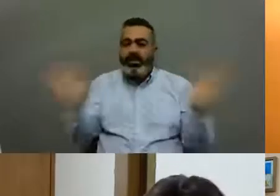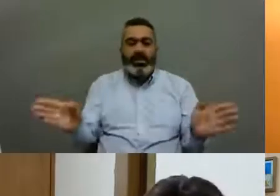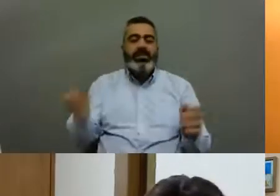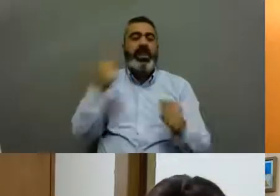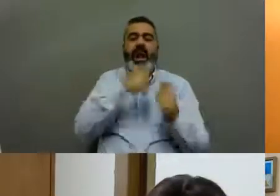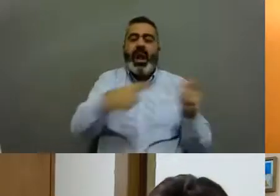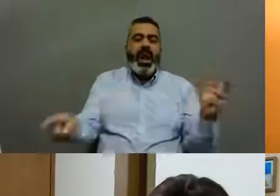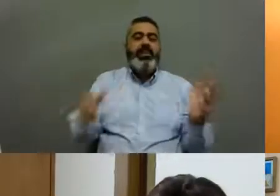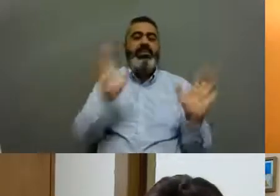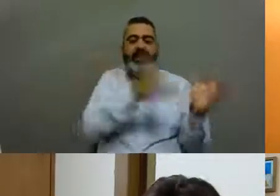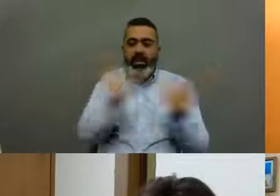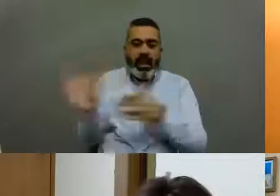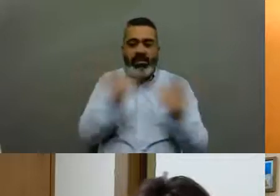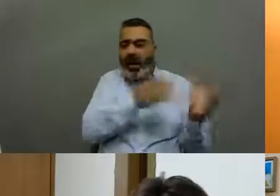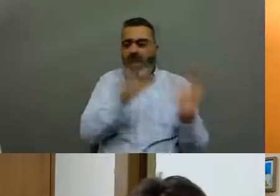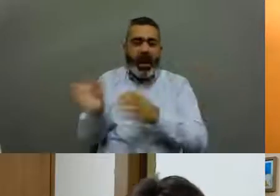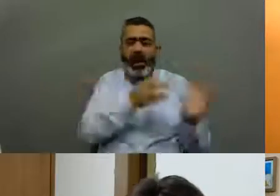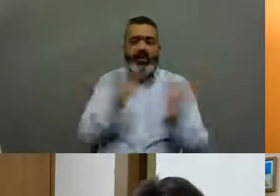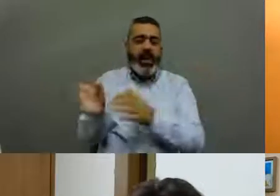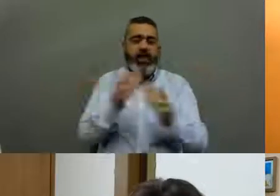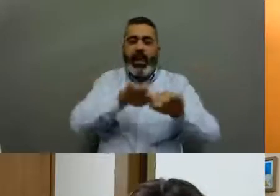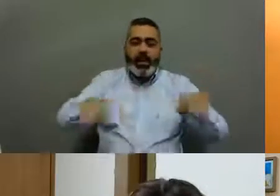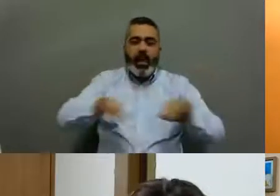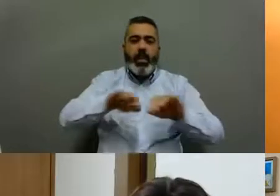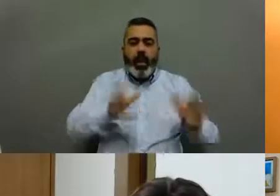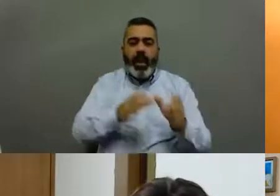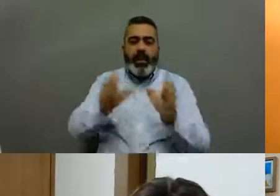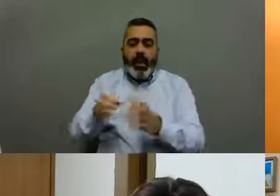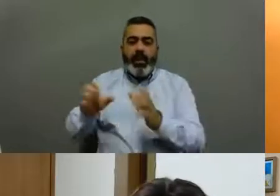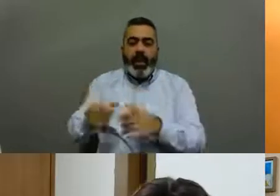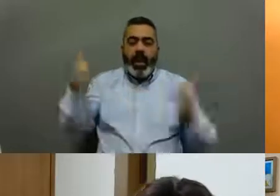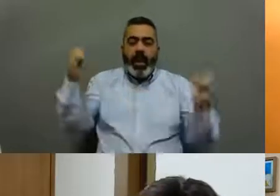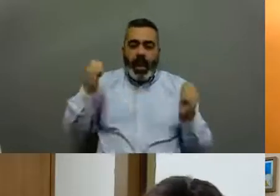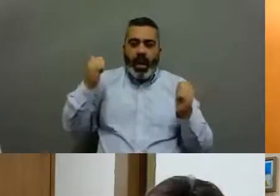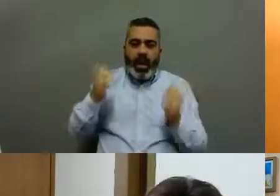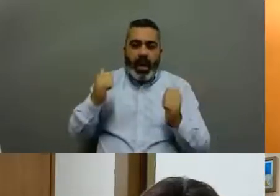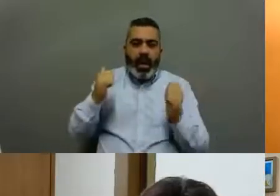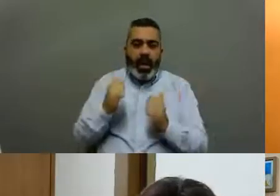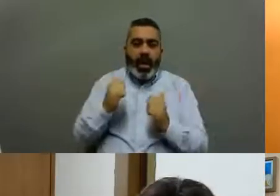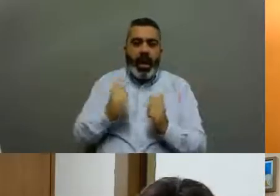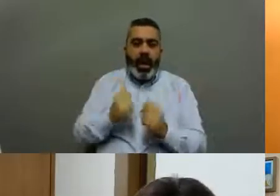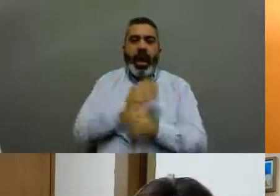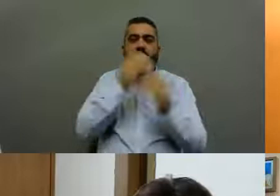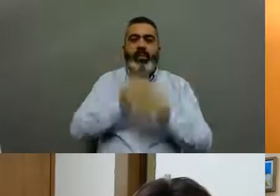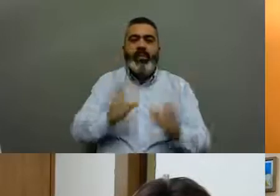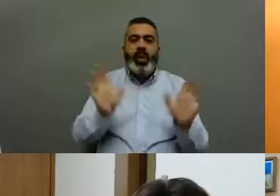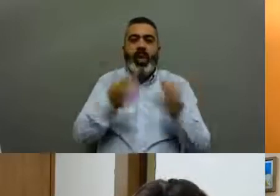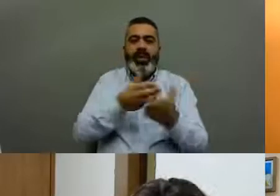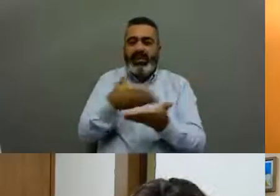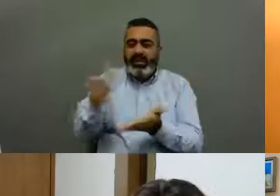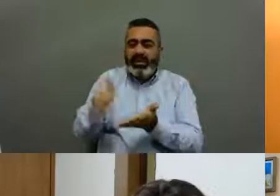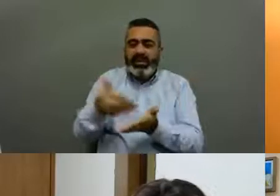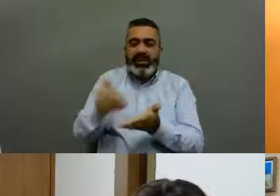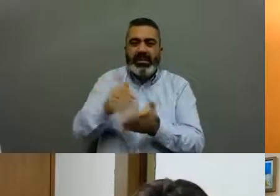αλληλεπιδρούν σε πάρα πολλά επίπεδα και αυτή η αλληλεπίδραση συμβάλλει στην κοινωνική ανισότητα και στην αδικία και